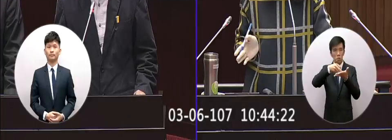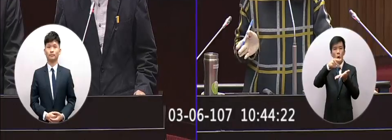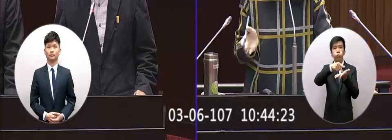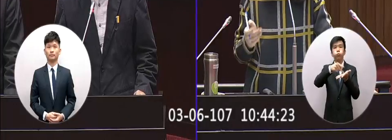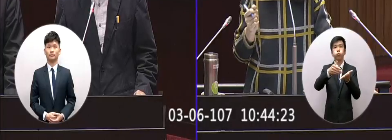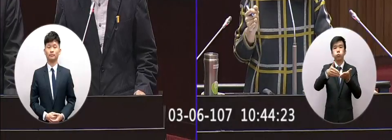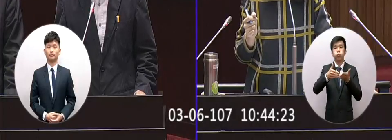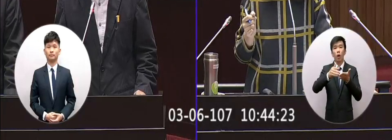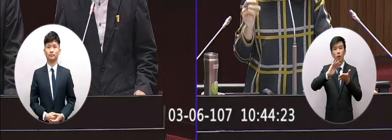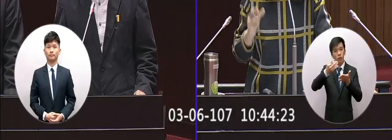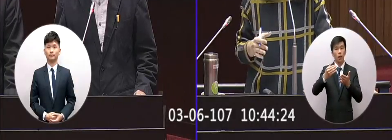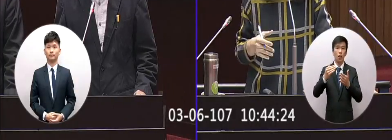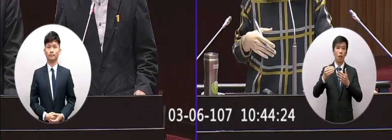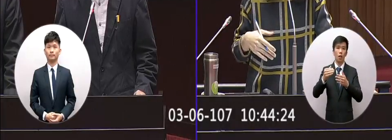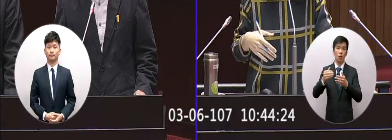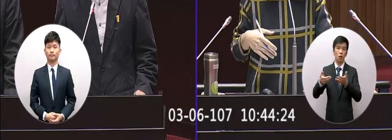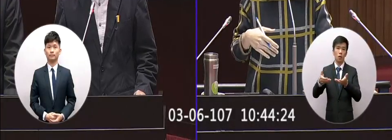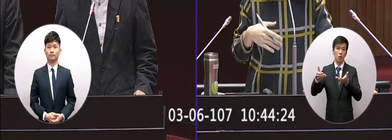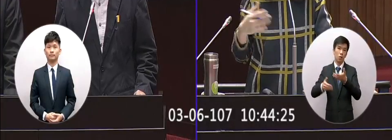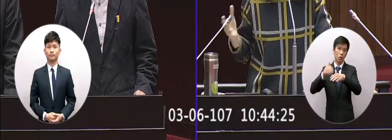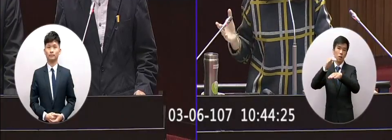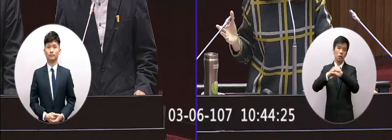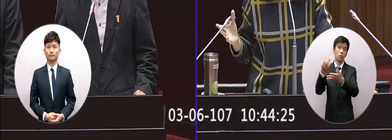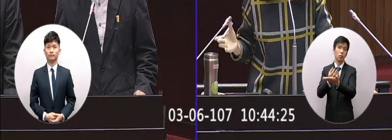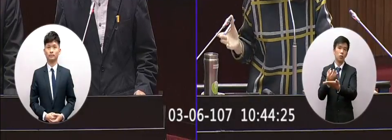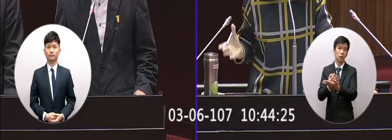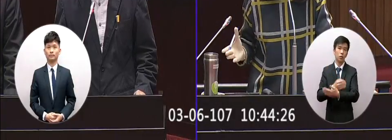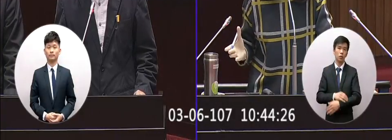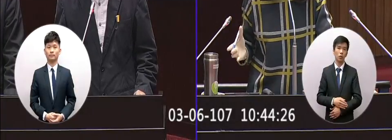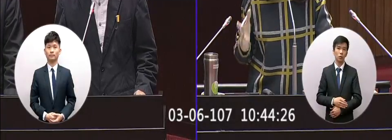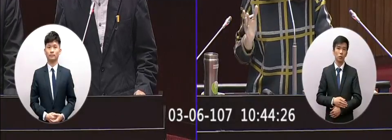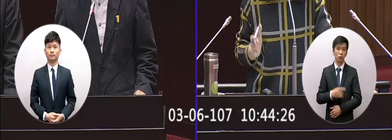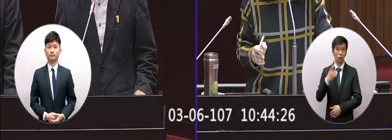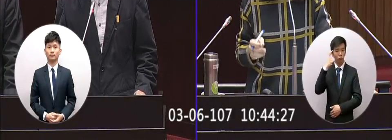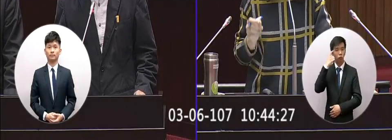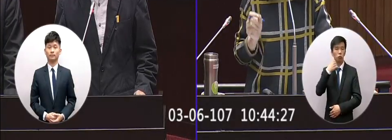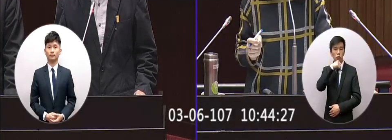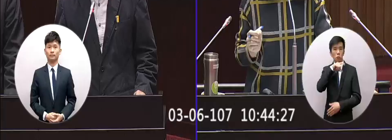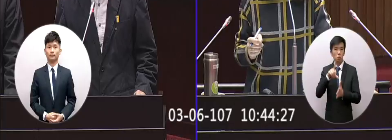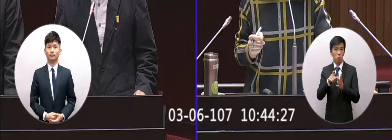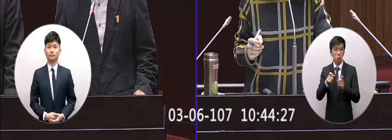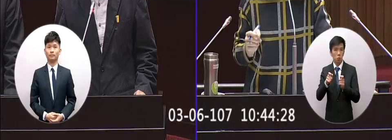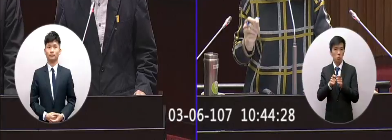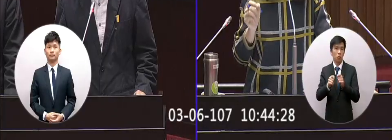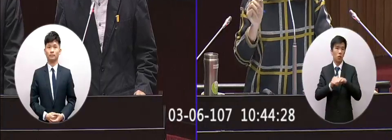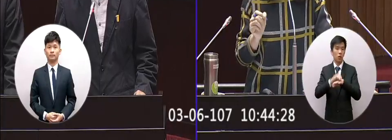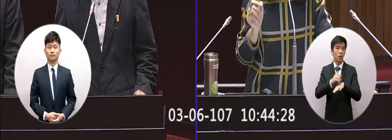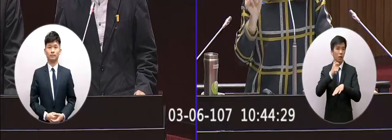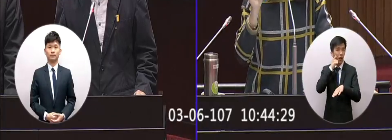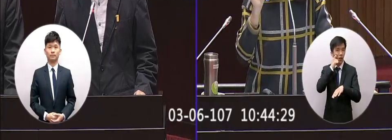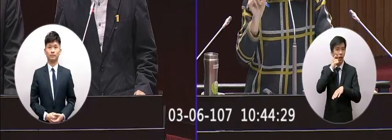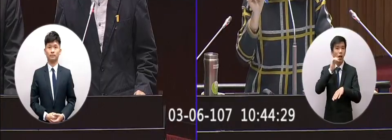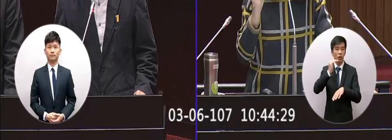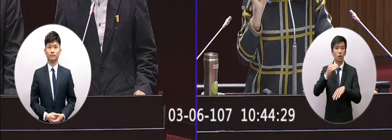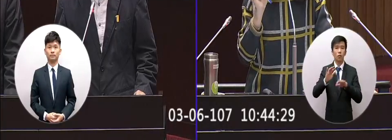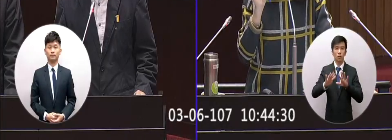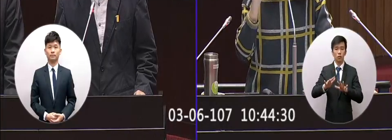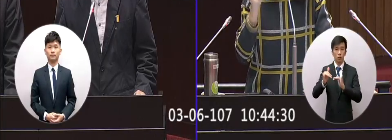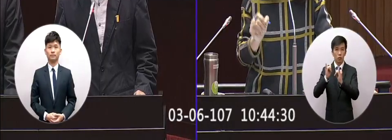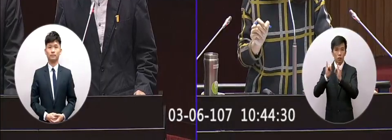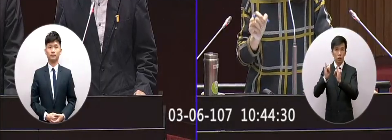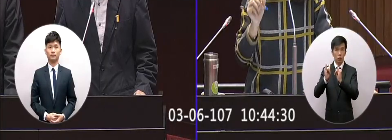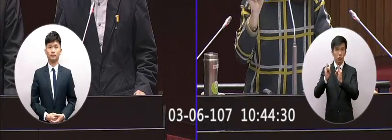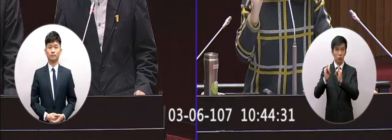不足的问题。在台湾我想没有一段时间没有办法做得到，但是这个比率哦，我们的这社会住宅占的总